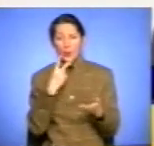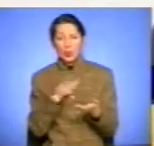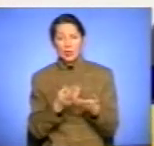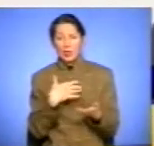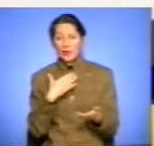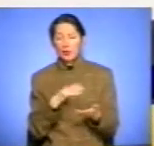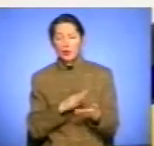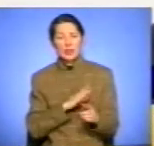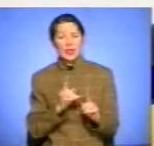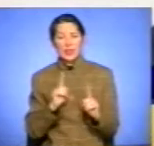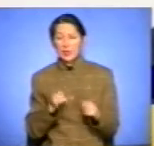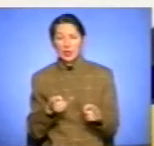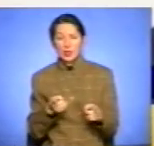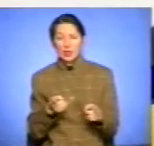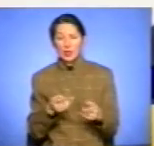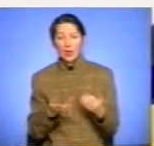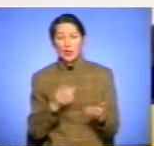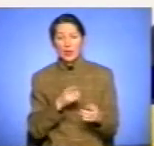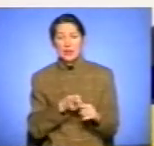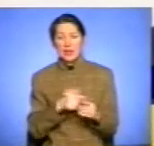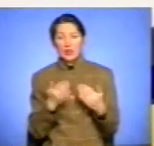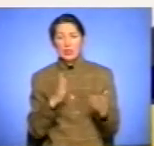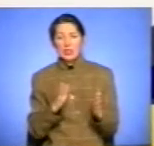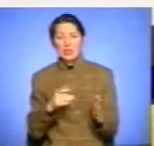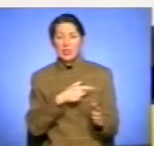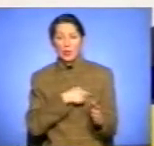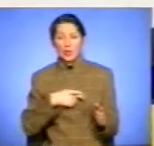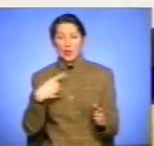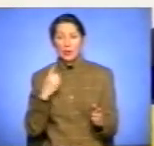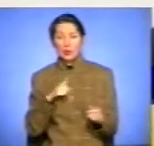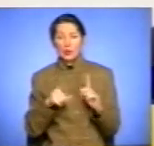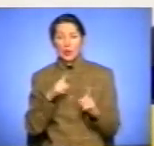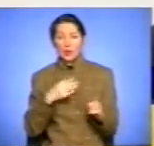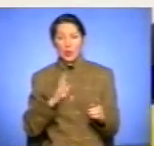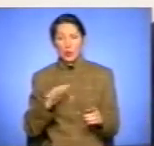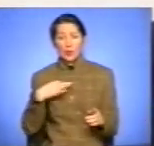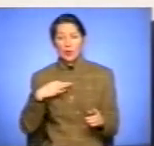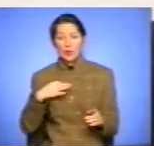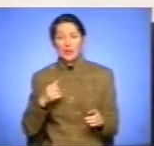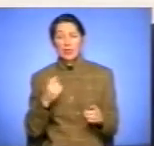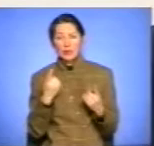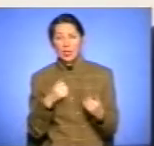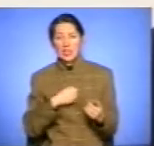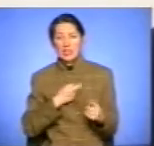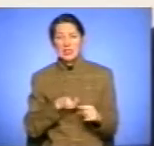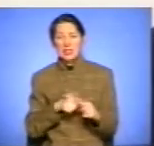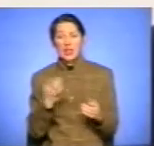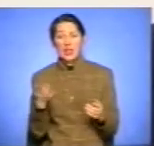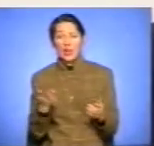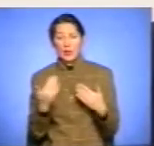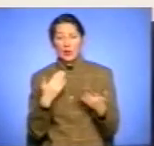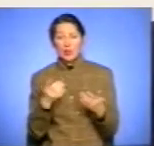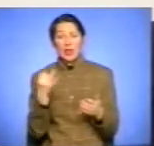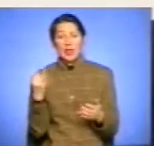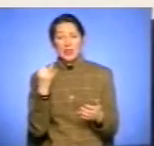якщо б це стосувалося тільки депутатів обласної ради Це би було нам байдуже але на превеликий жаль це стосується інтересів усієї